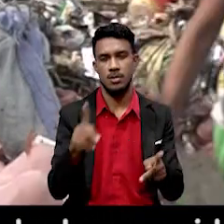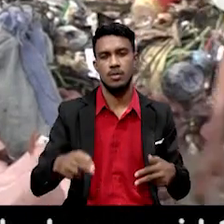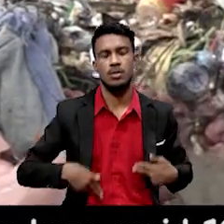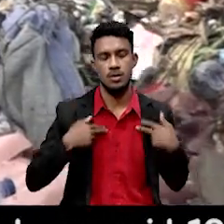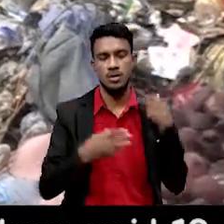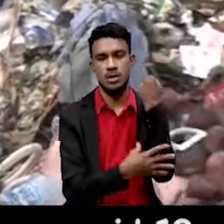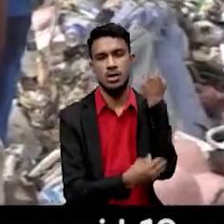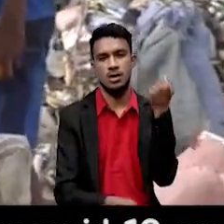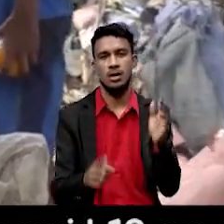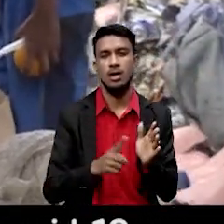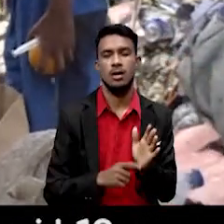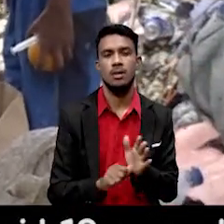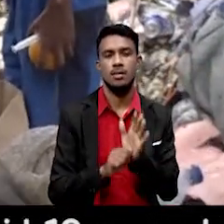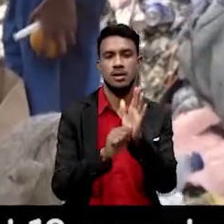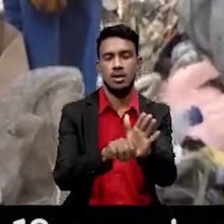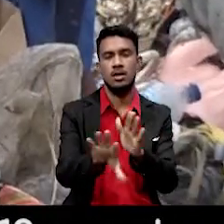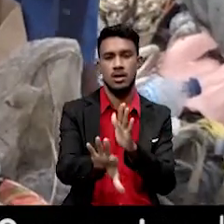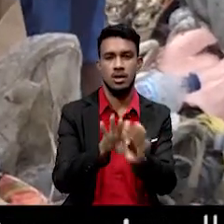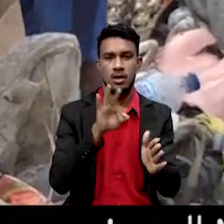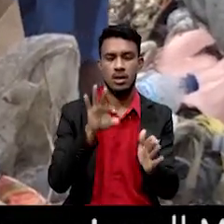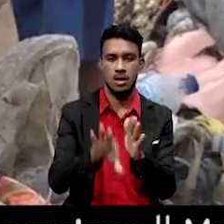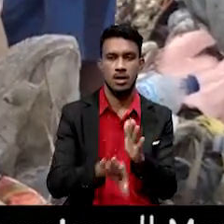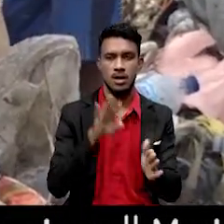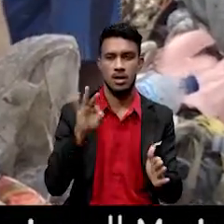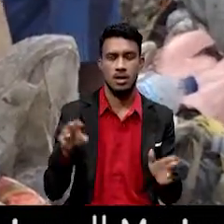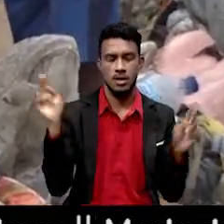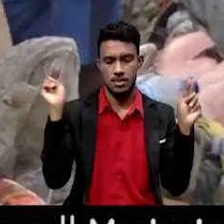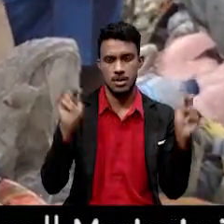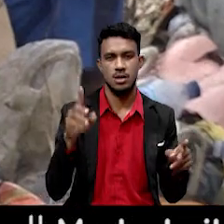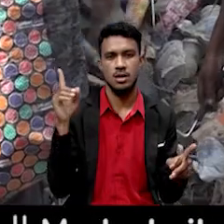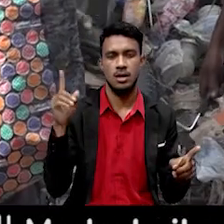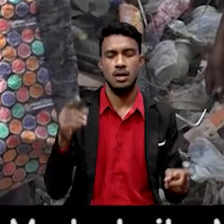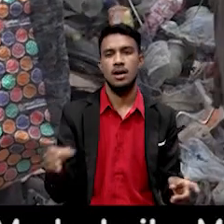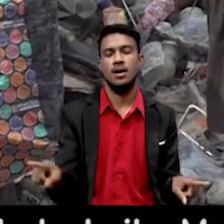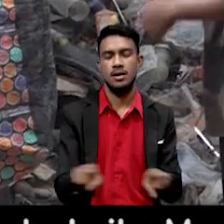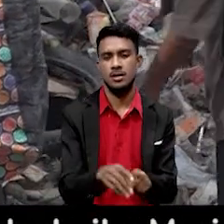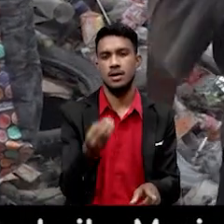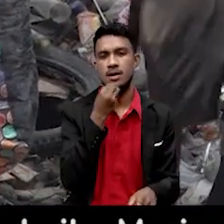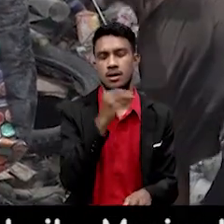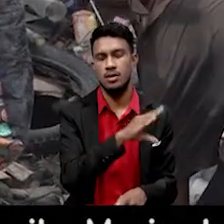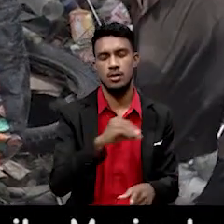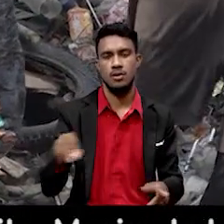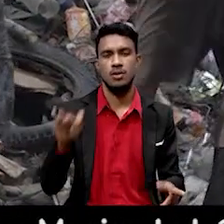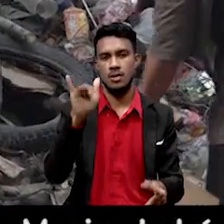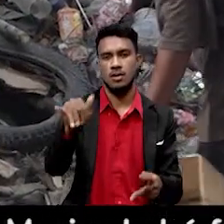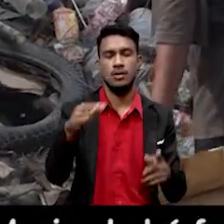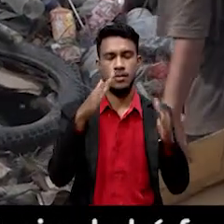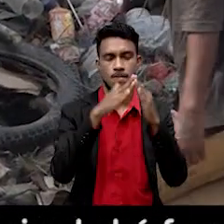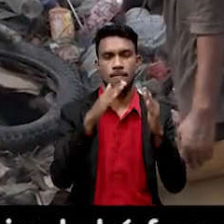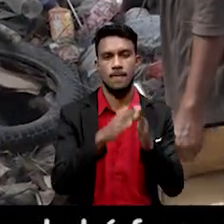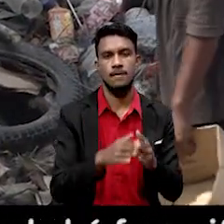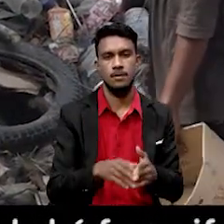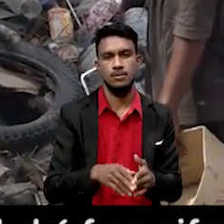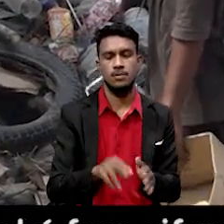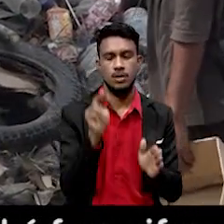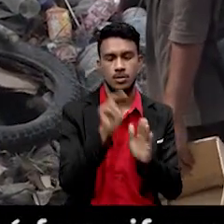apresenta kustu atu hetang ne sidadi bazi kasira hanesang aihang no hela fating. Numero timoroang